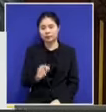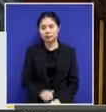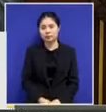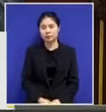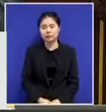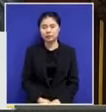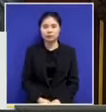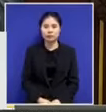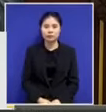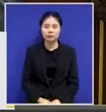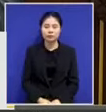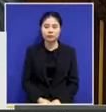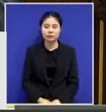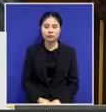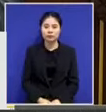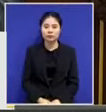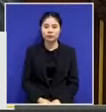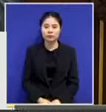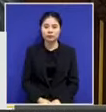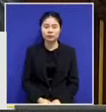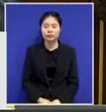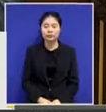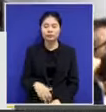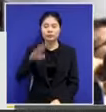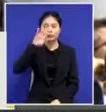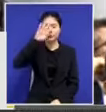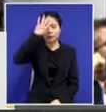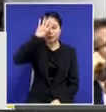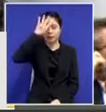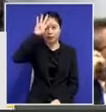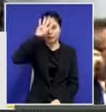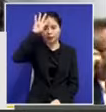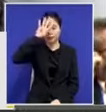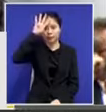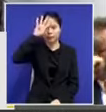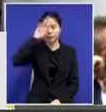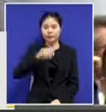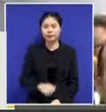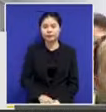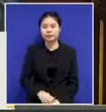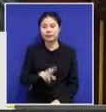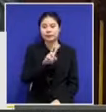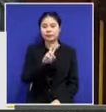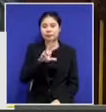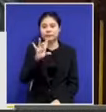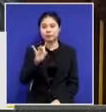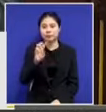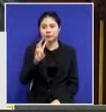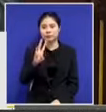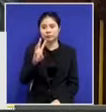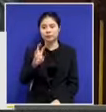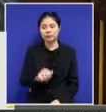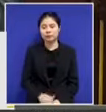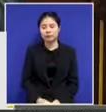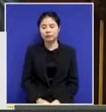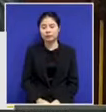บุญทินปทุมรี นายธนาธรจึงรุ่งเรืองกิจครับ 286